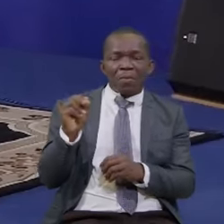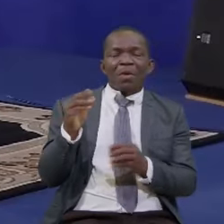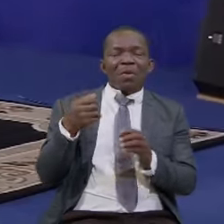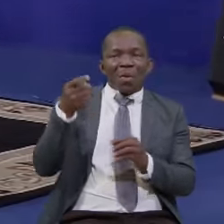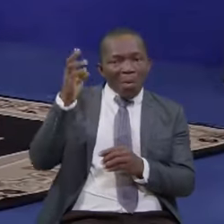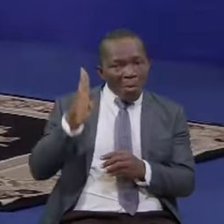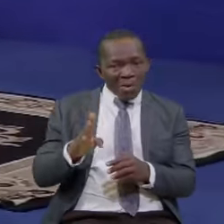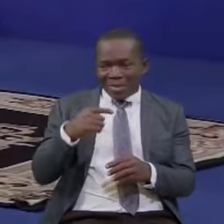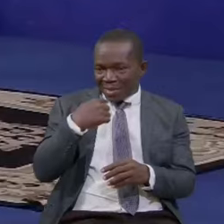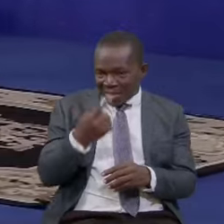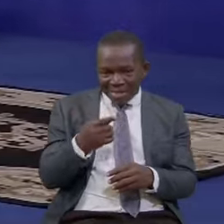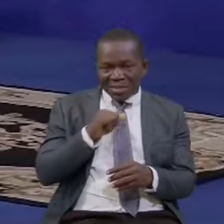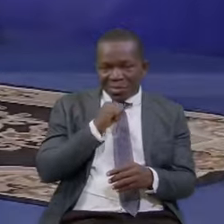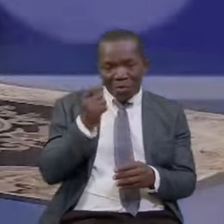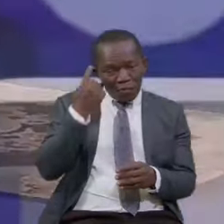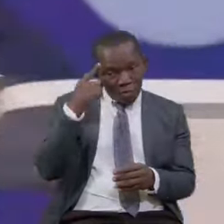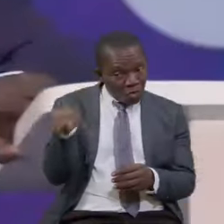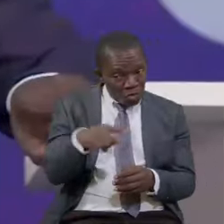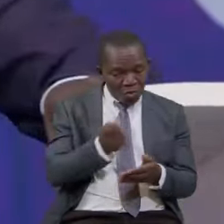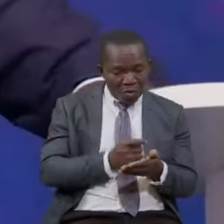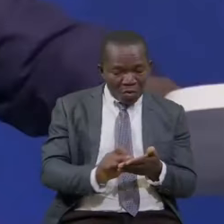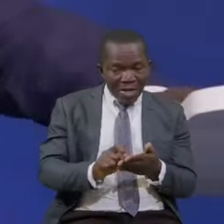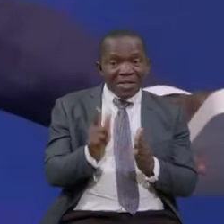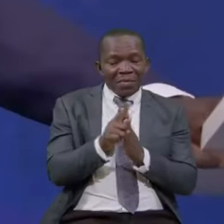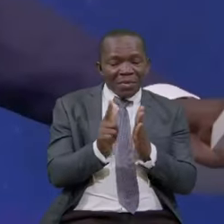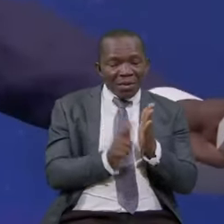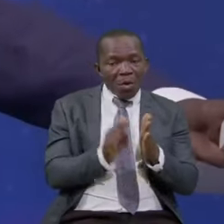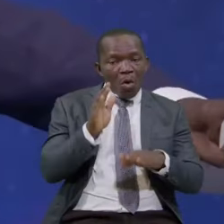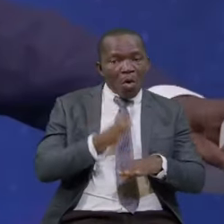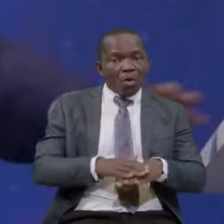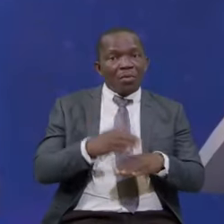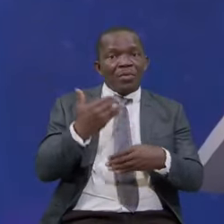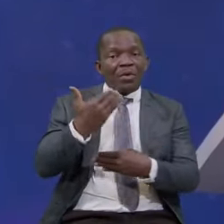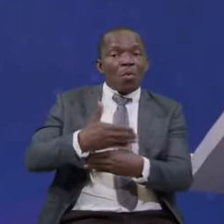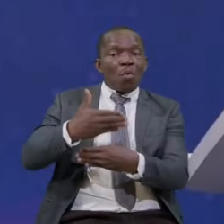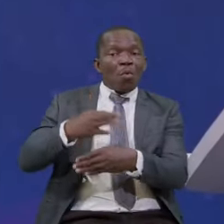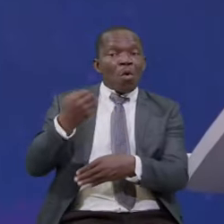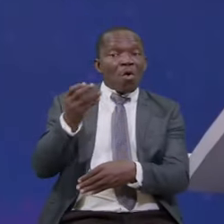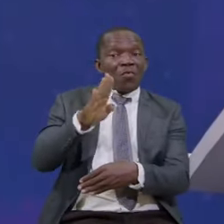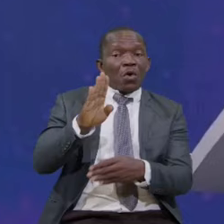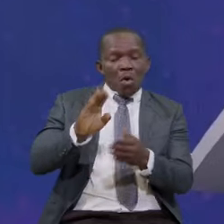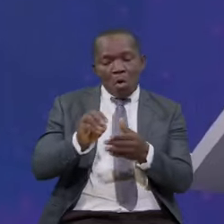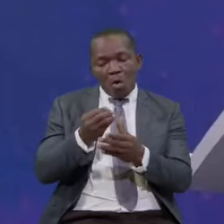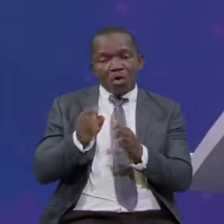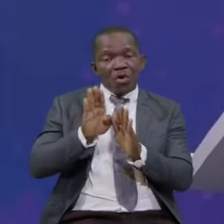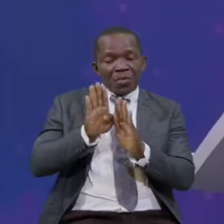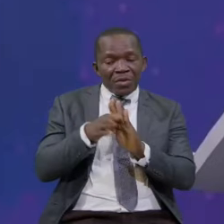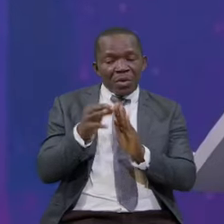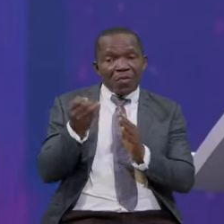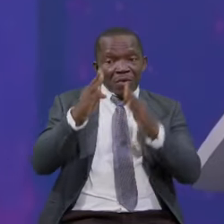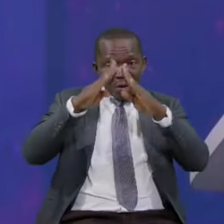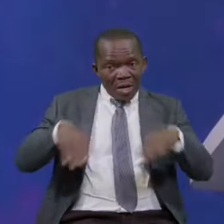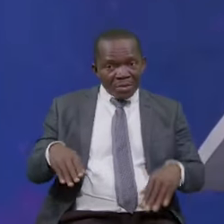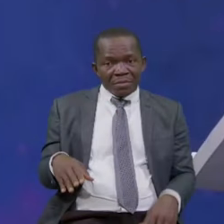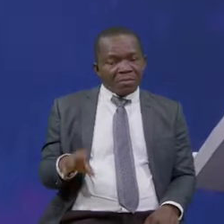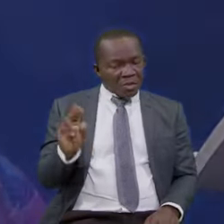d'accrocher ses lois et ses commandements au mur sur la la porte n'importe où maintenant moi